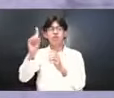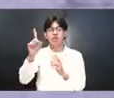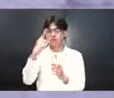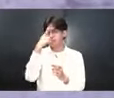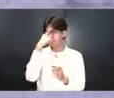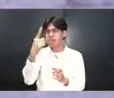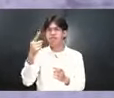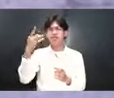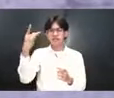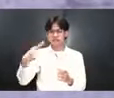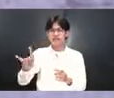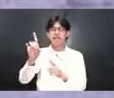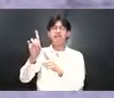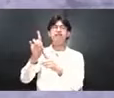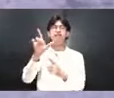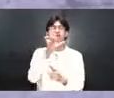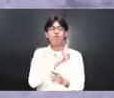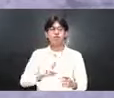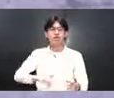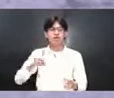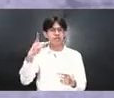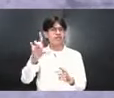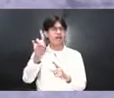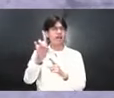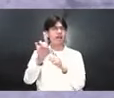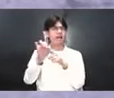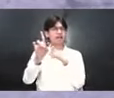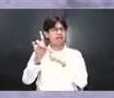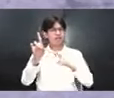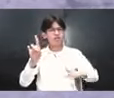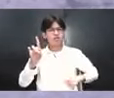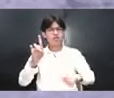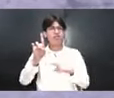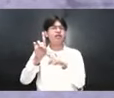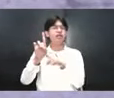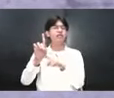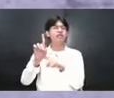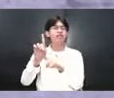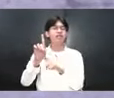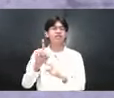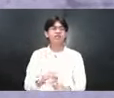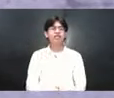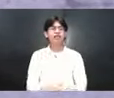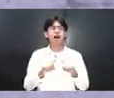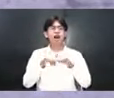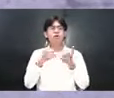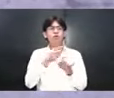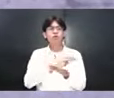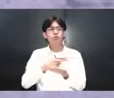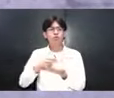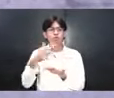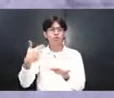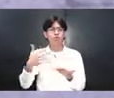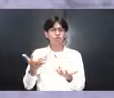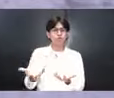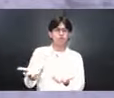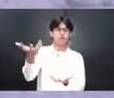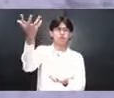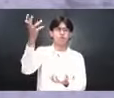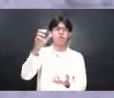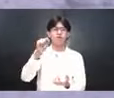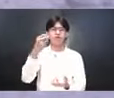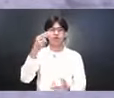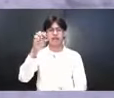Sabi nyo nga, the Lord is one. Alam niyo kung gaano ka-sacred ang Shema sa kanila? Ay